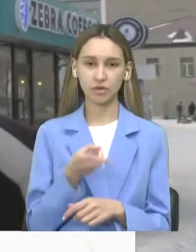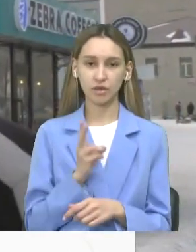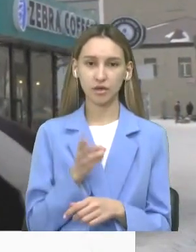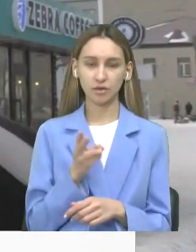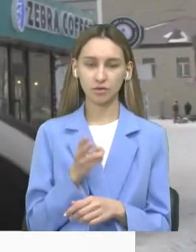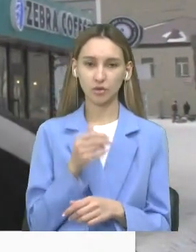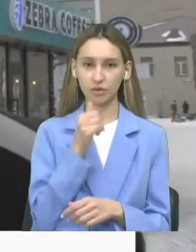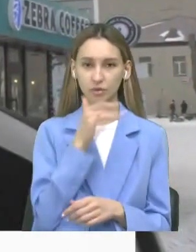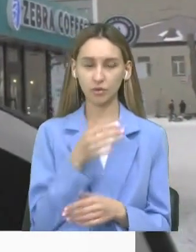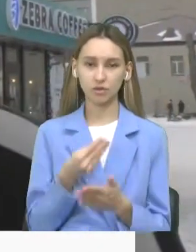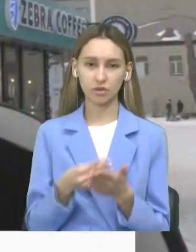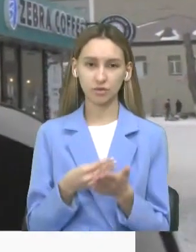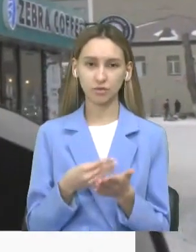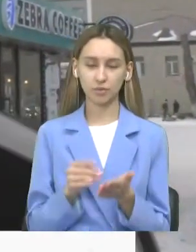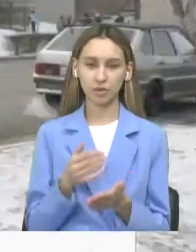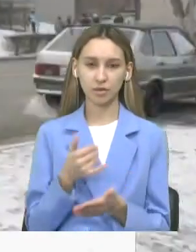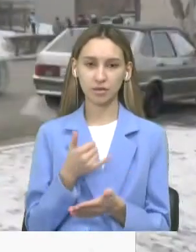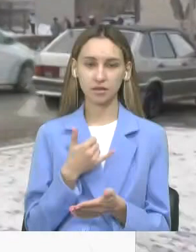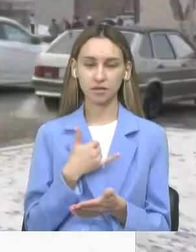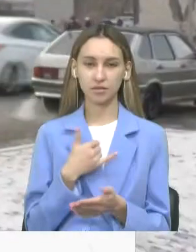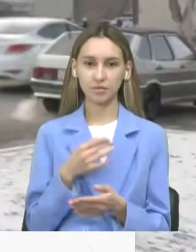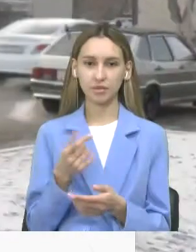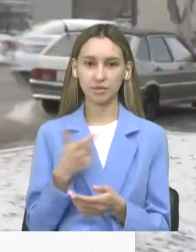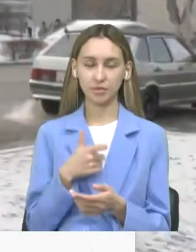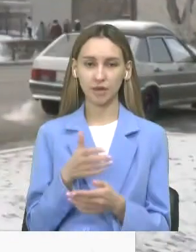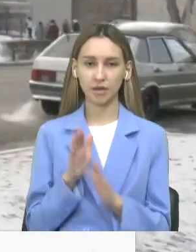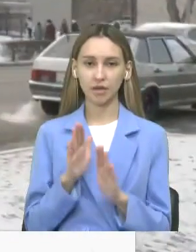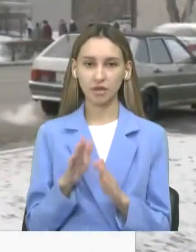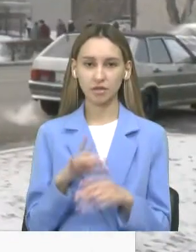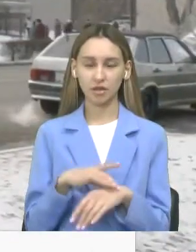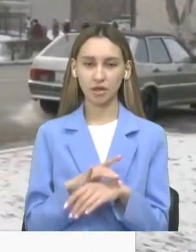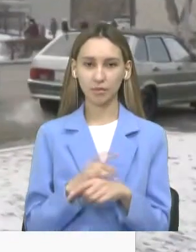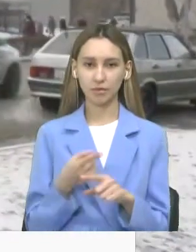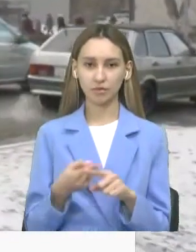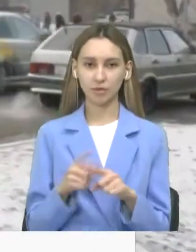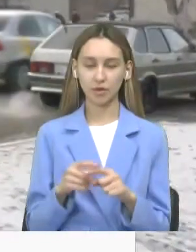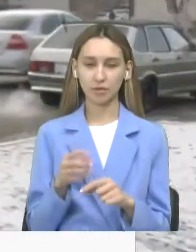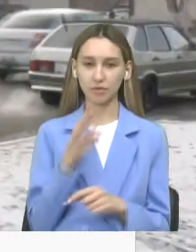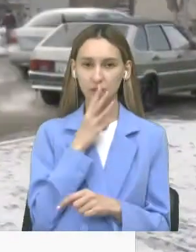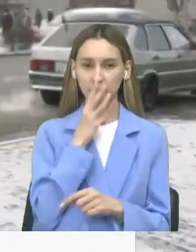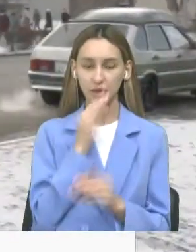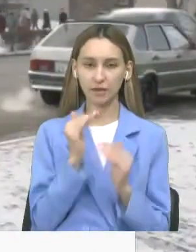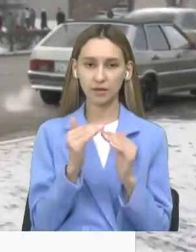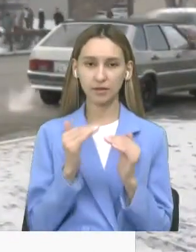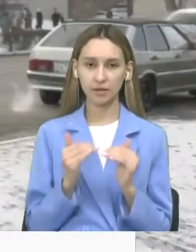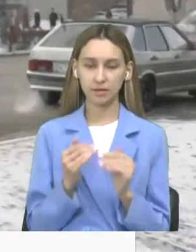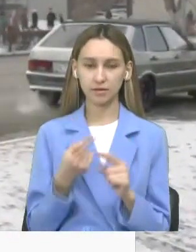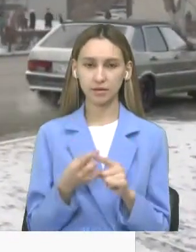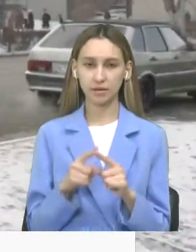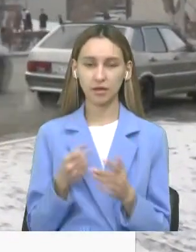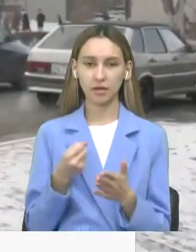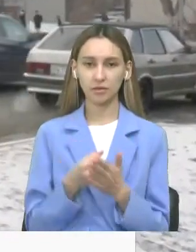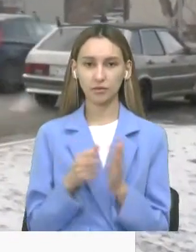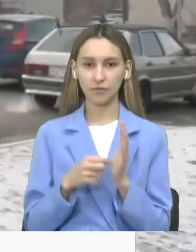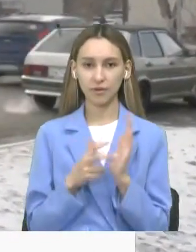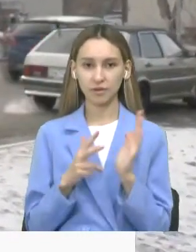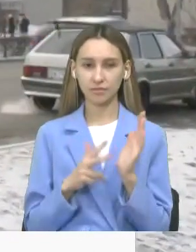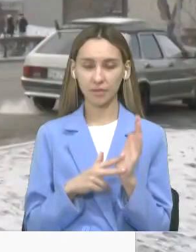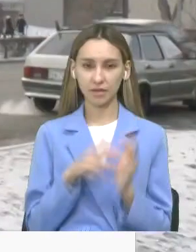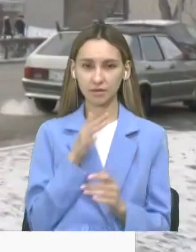ол кезде маршруттың санын көбейту керек деп ойлаймын. Бізге пенсия қосылған жоқ, шамалақ 100 теңге ше. 100 теңге не болады?